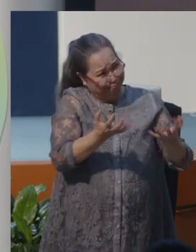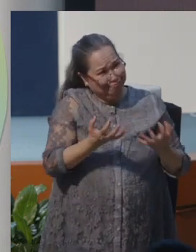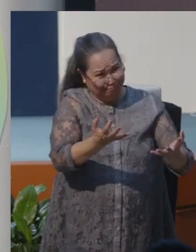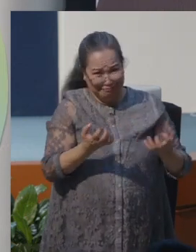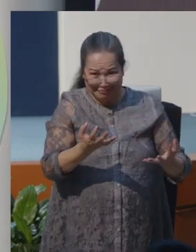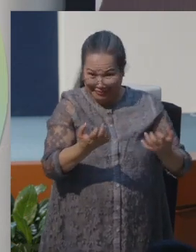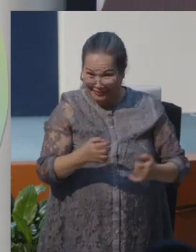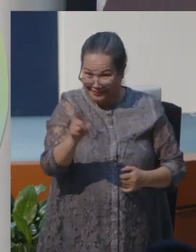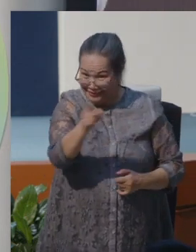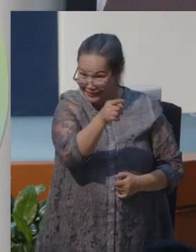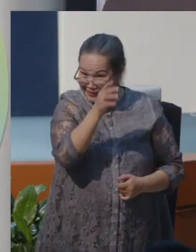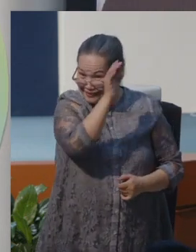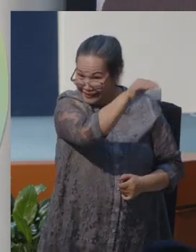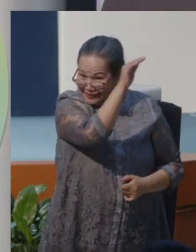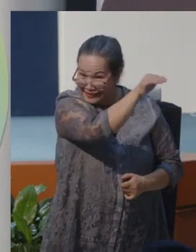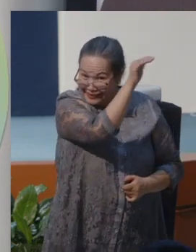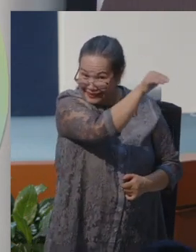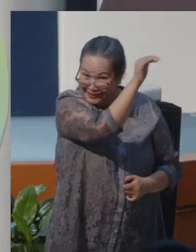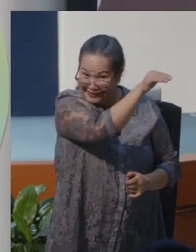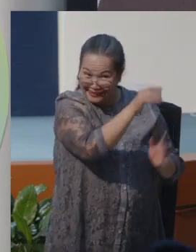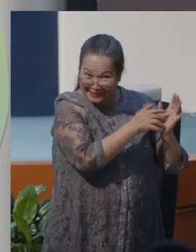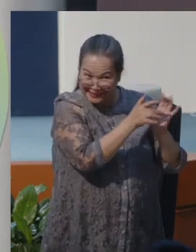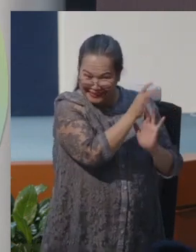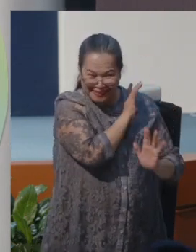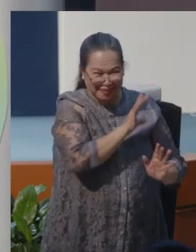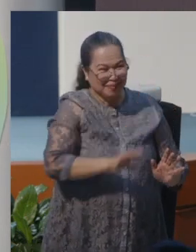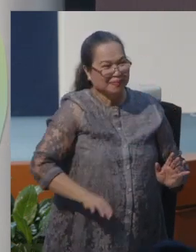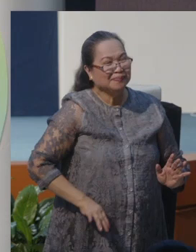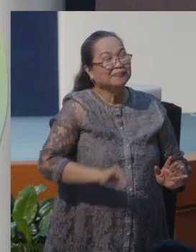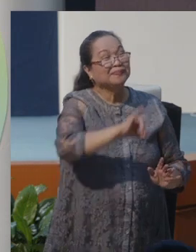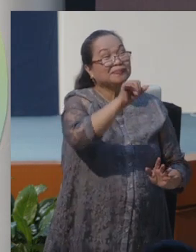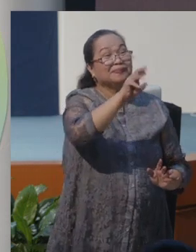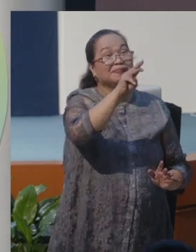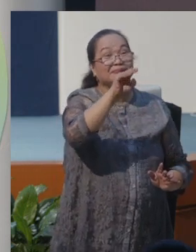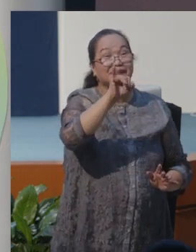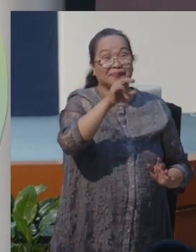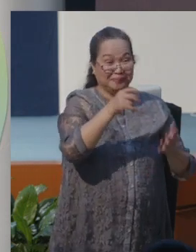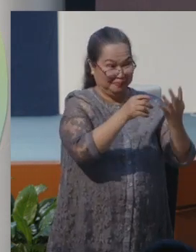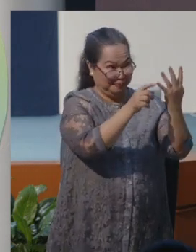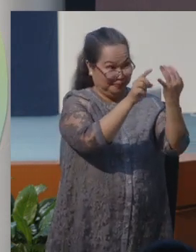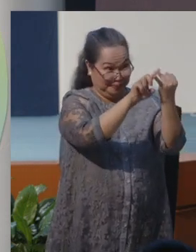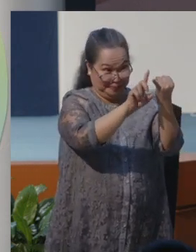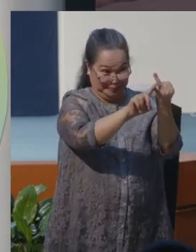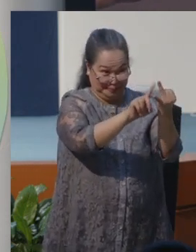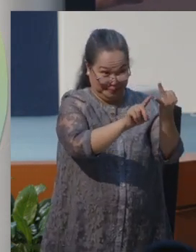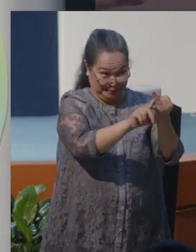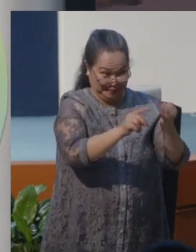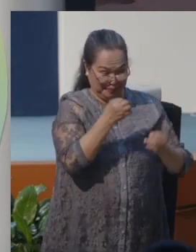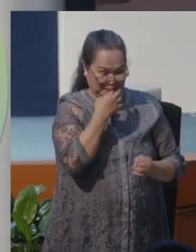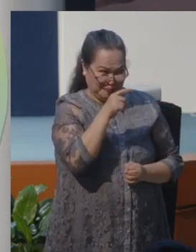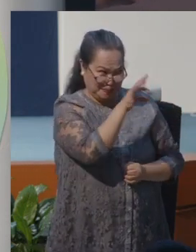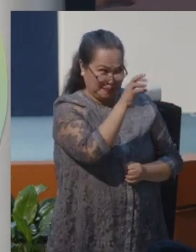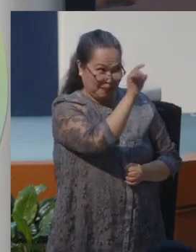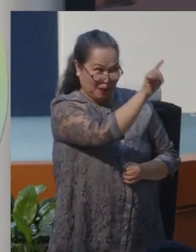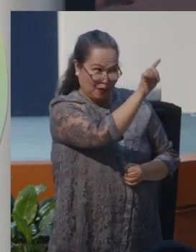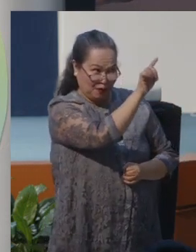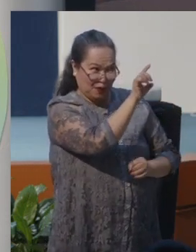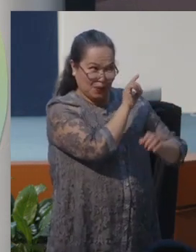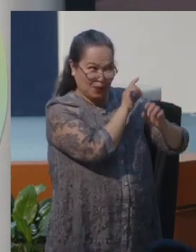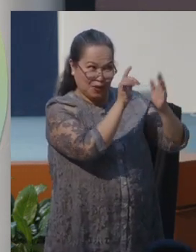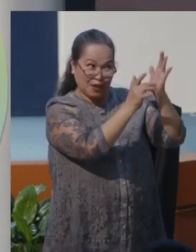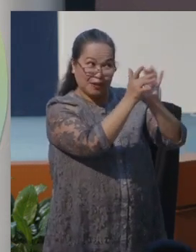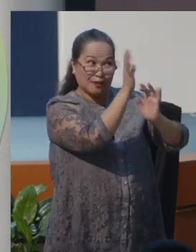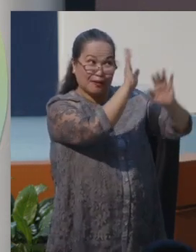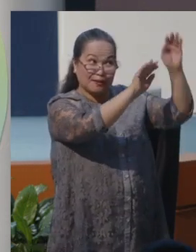Ganun yung dalawang magkapatid. Sa Mark chapter 10, sabi nila, gusto namin na kapag kayo'y nasa inyong kaharian na, kami